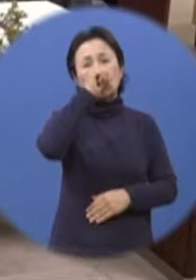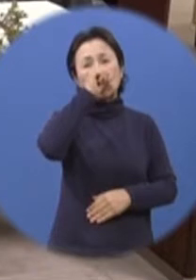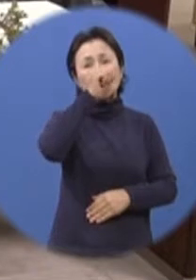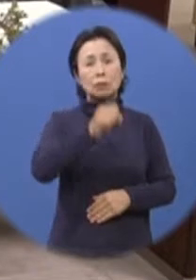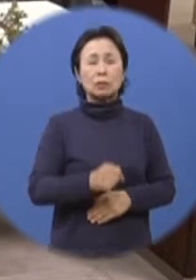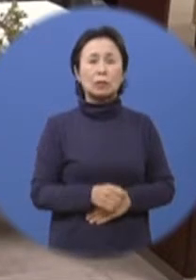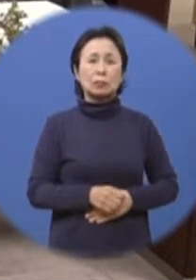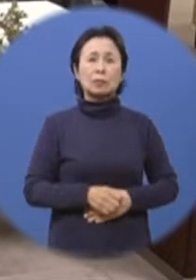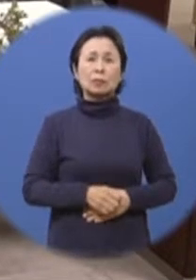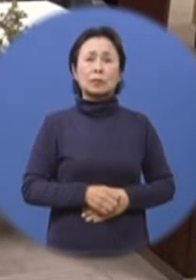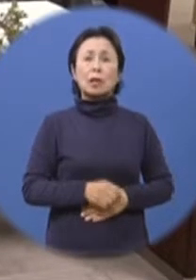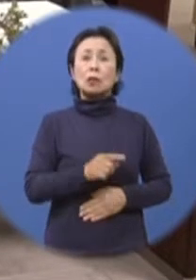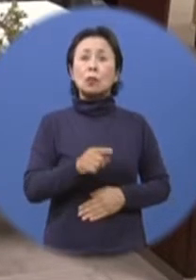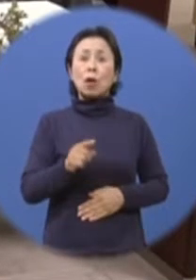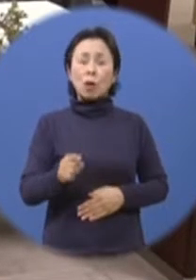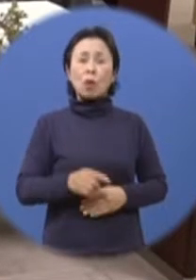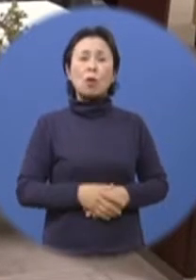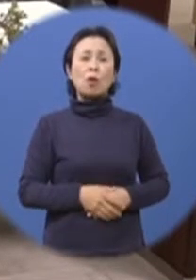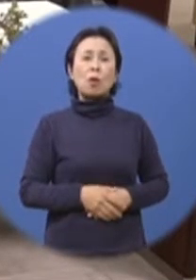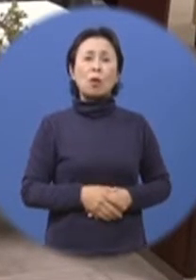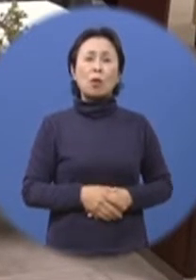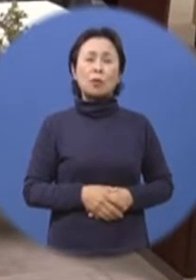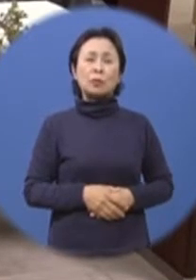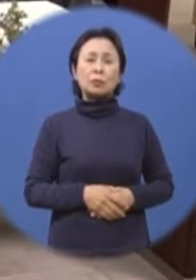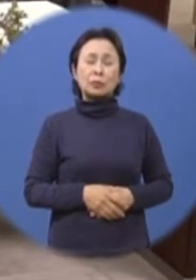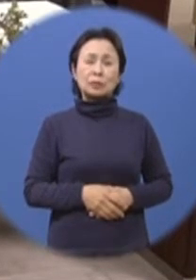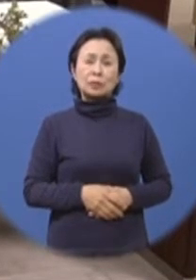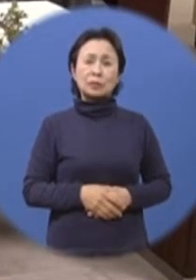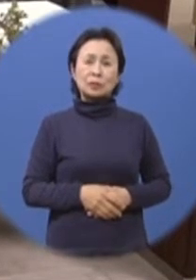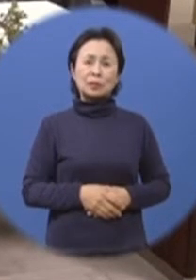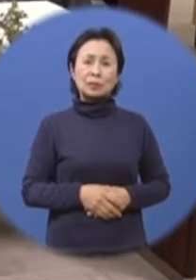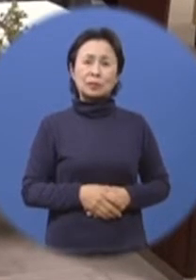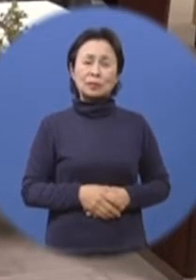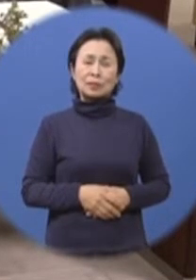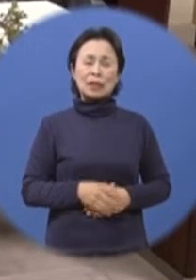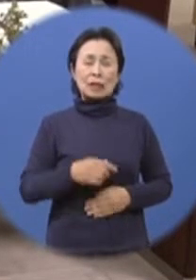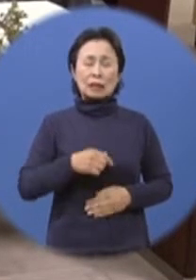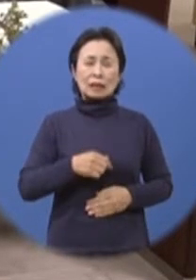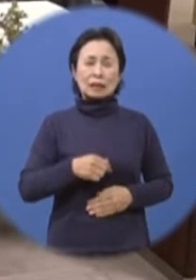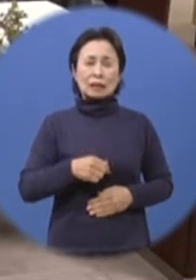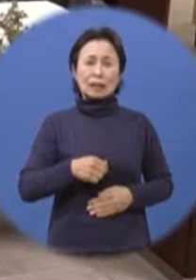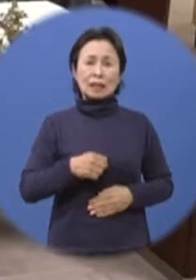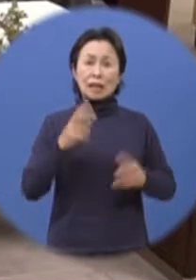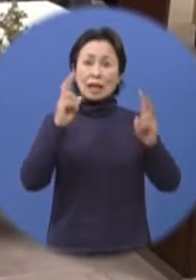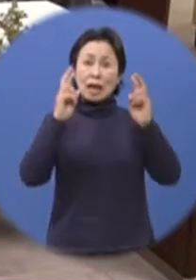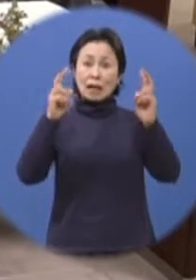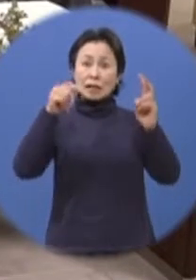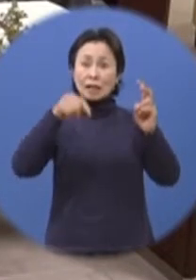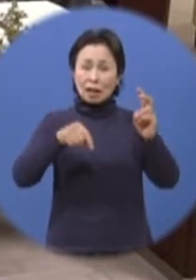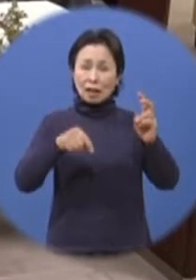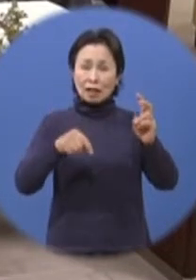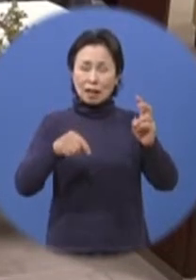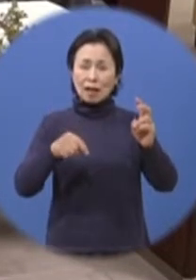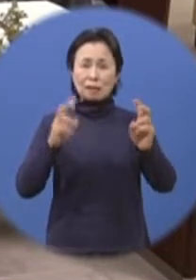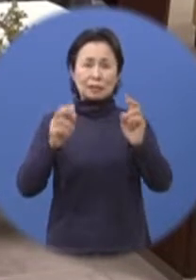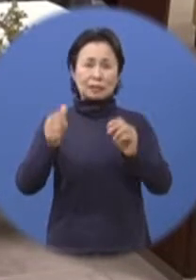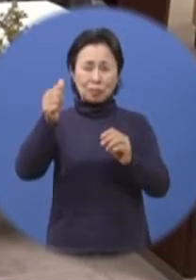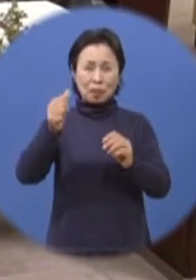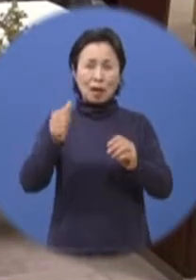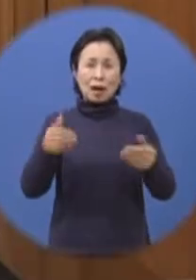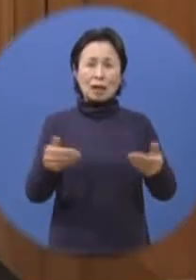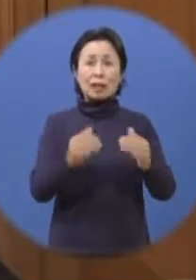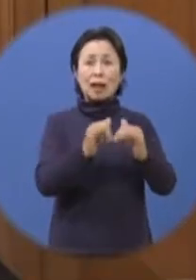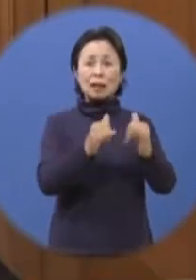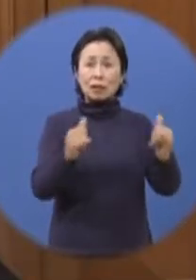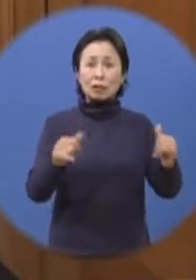のをあの子自身っていうかまぁ会社であの経営者から始まってまぁ中病院の方も今やっておられると思いますが